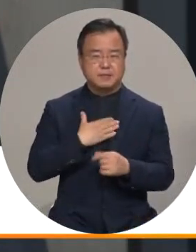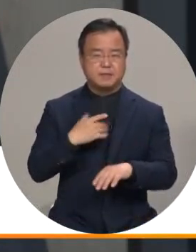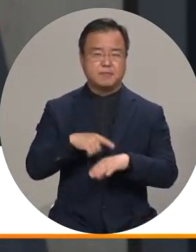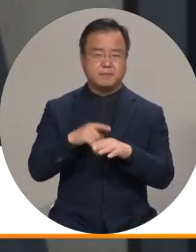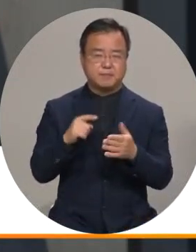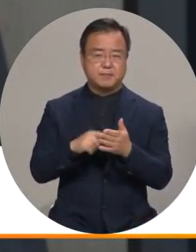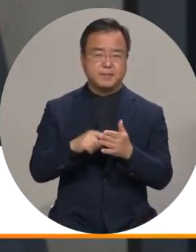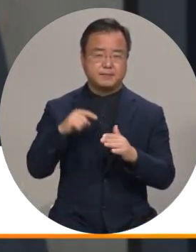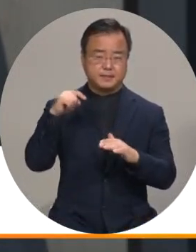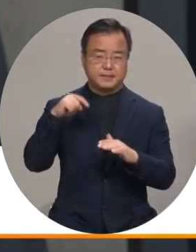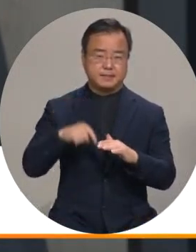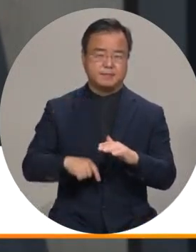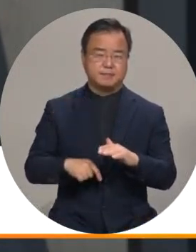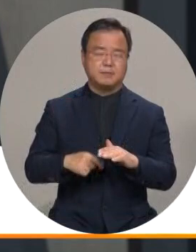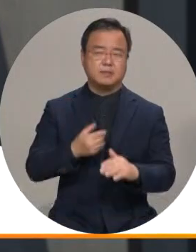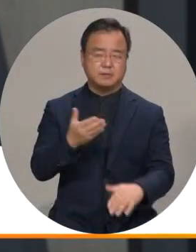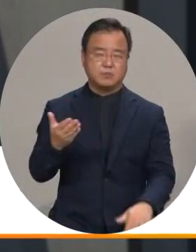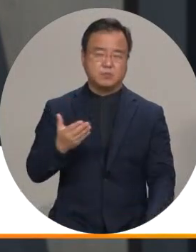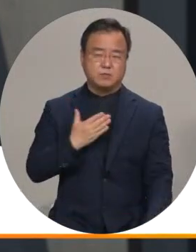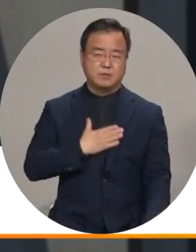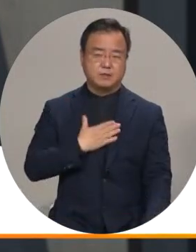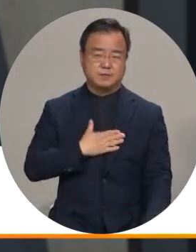깊이 하셨으면